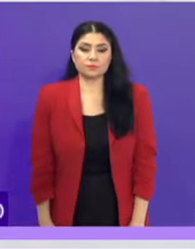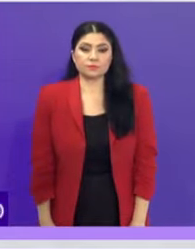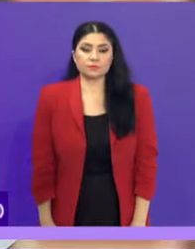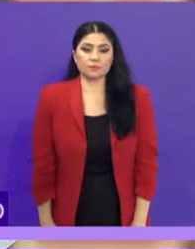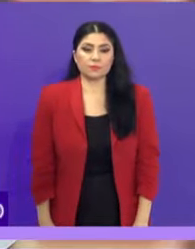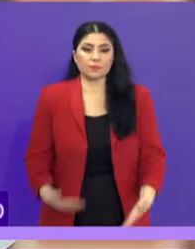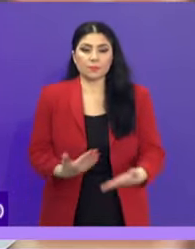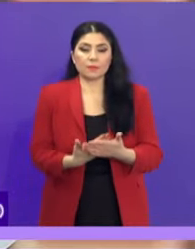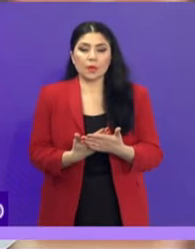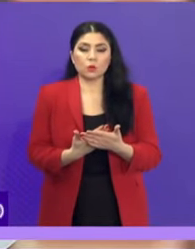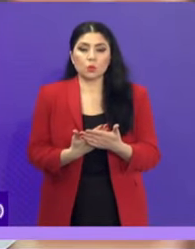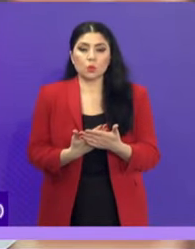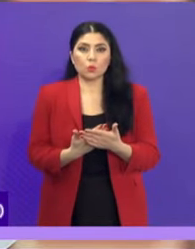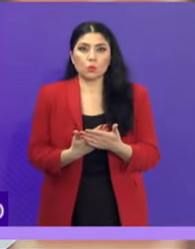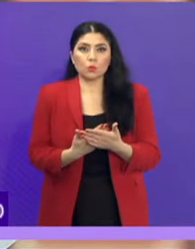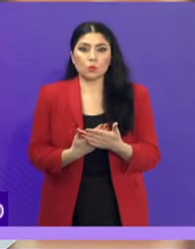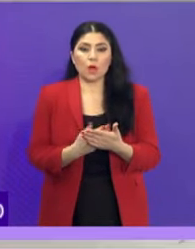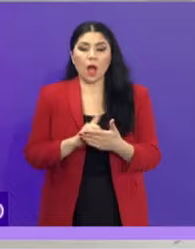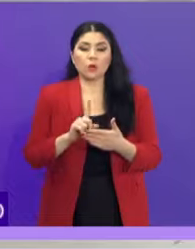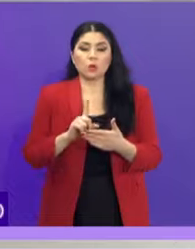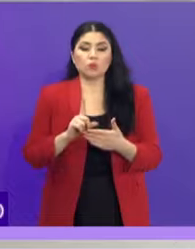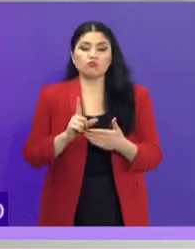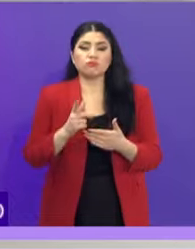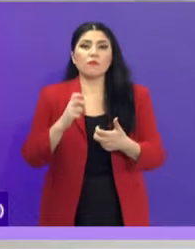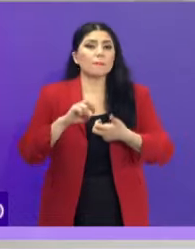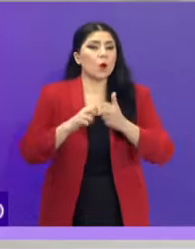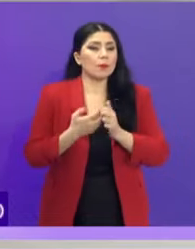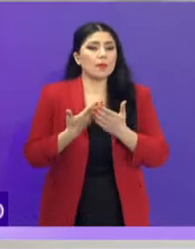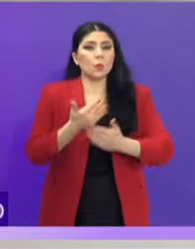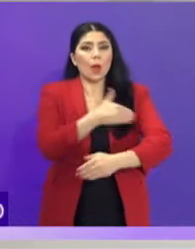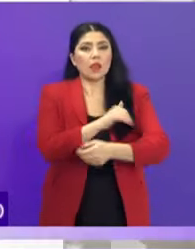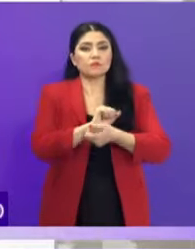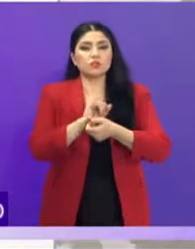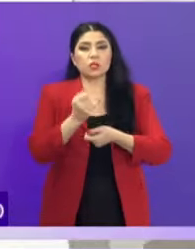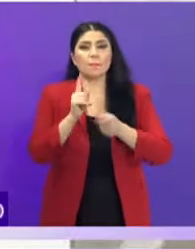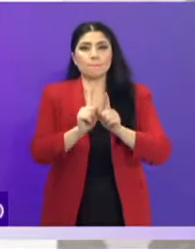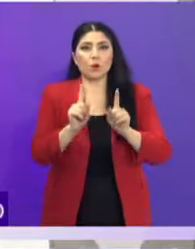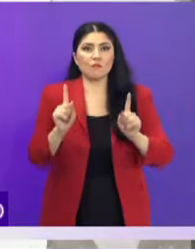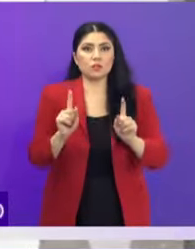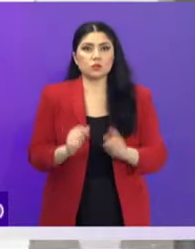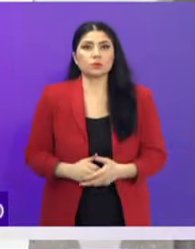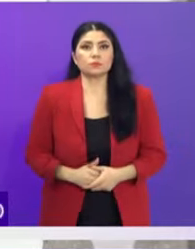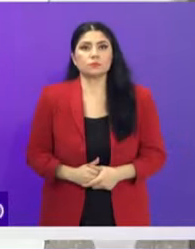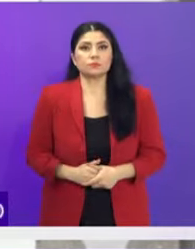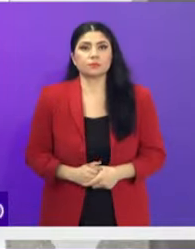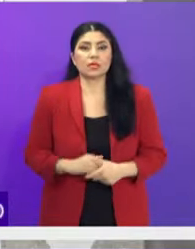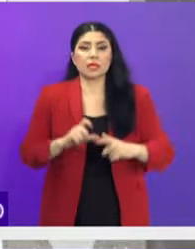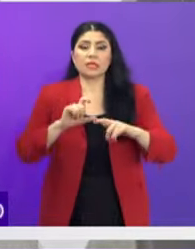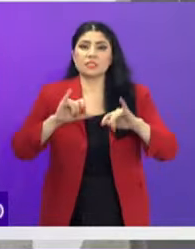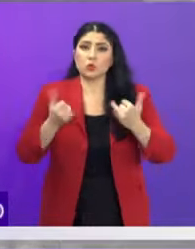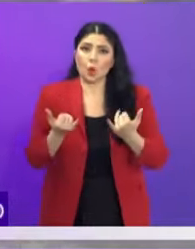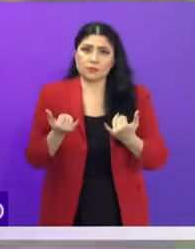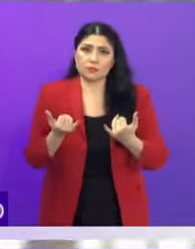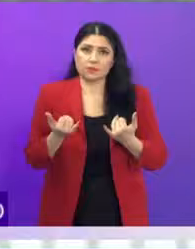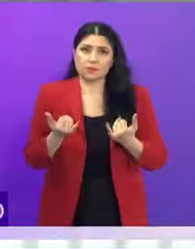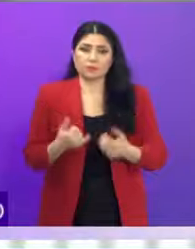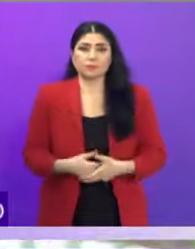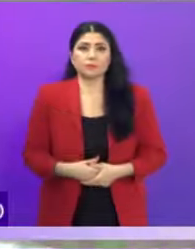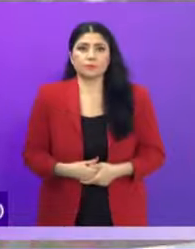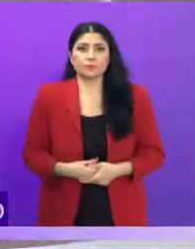Pentru a nu expune elevii și cadrele didactice acestor situații, ca în 6